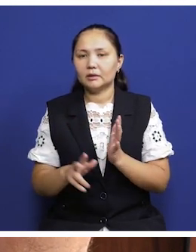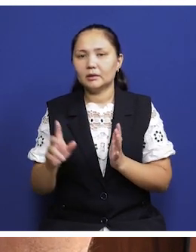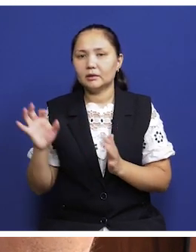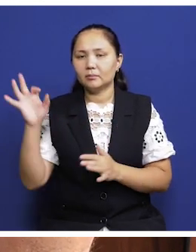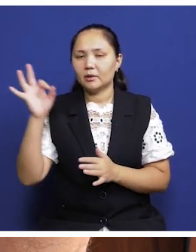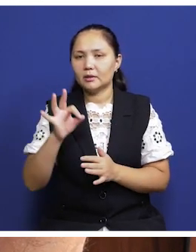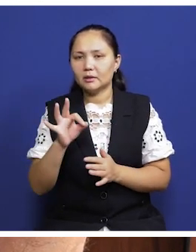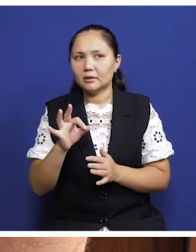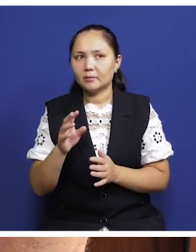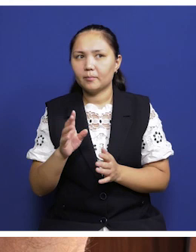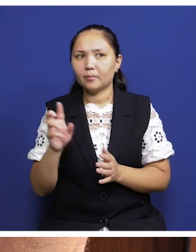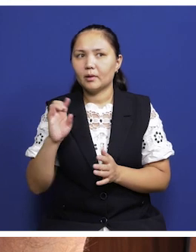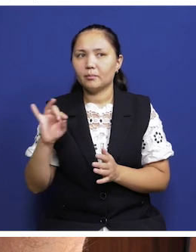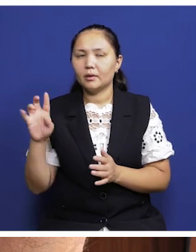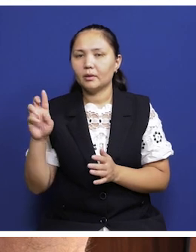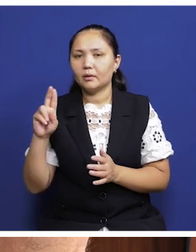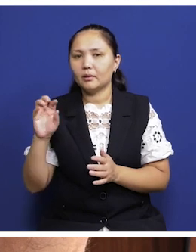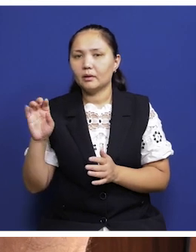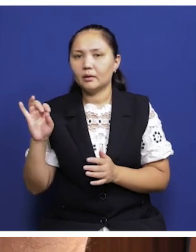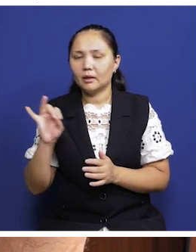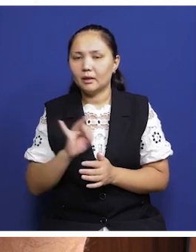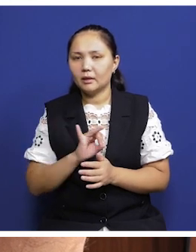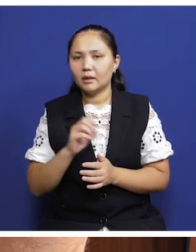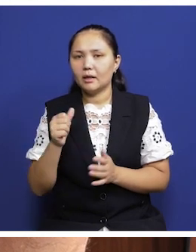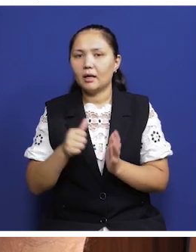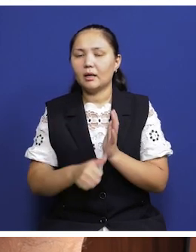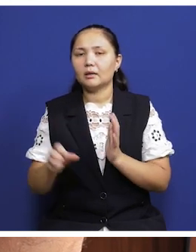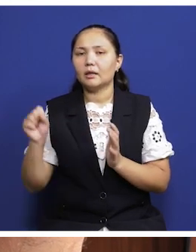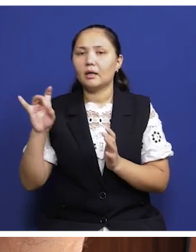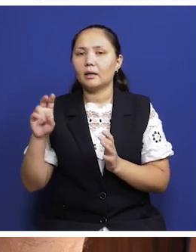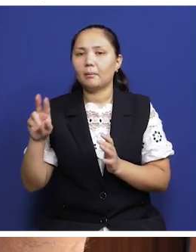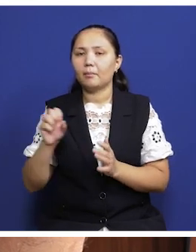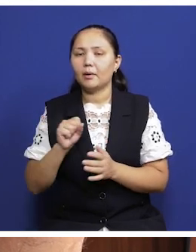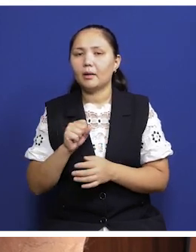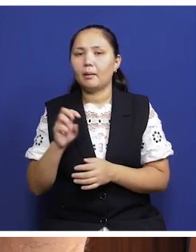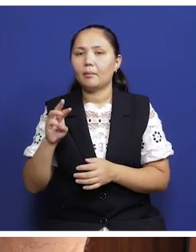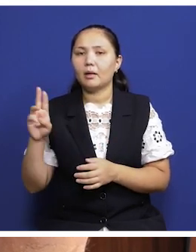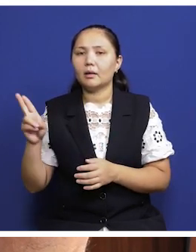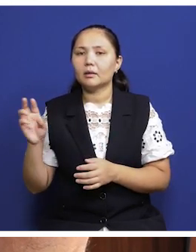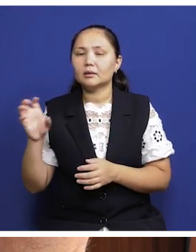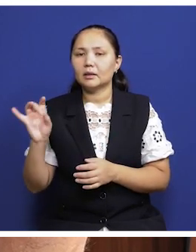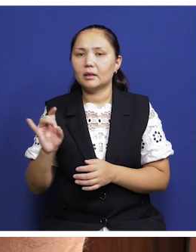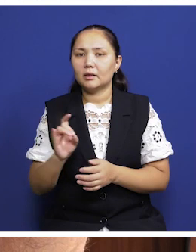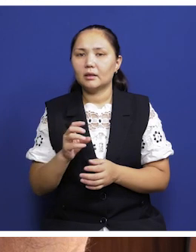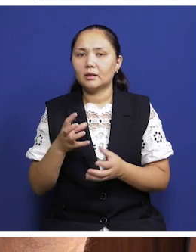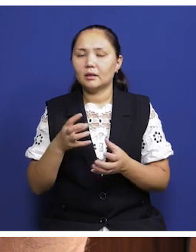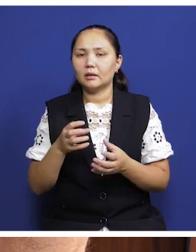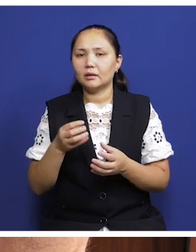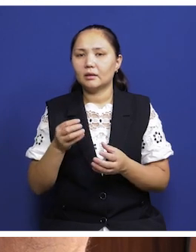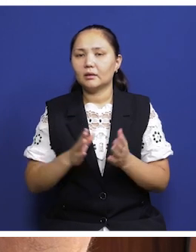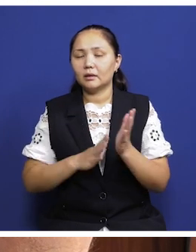88% бидай, одан кейін жаңағы 6% арпа, қалғаны мақсар өнімдер.